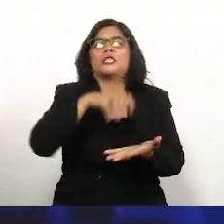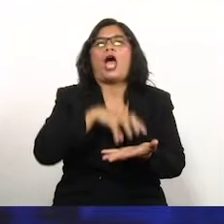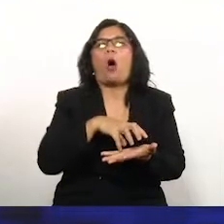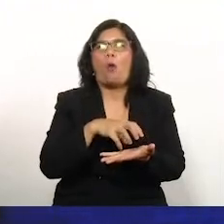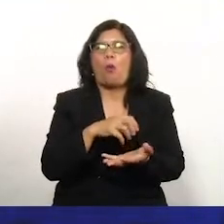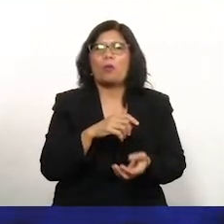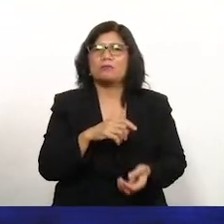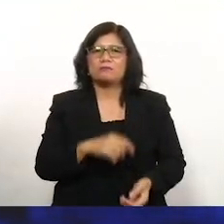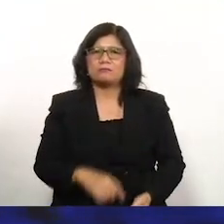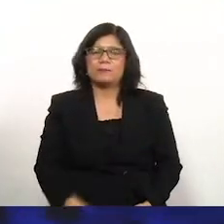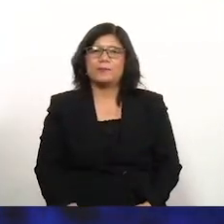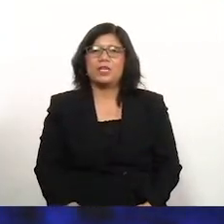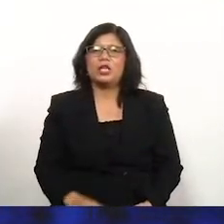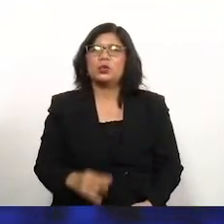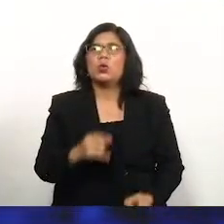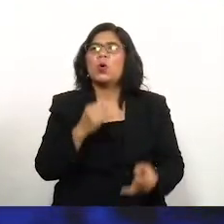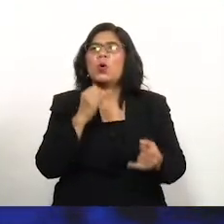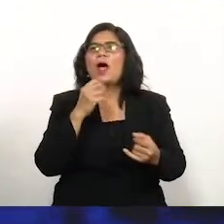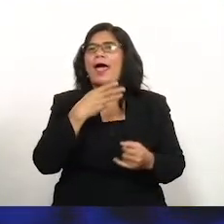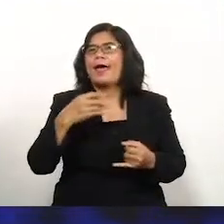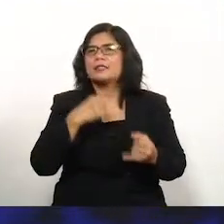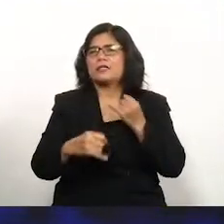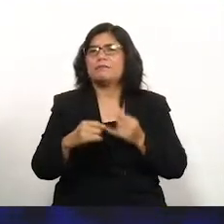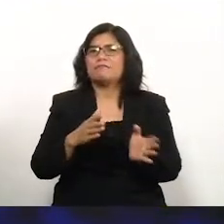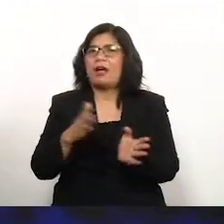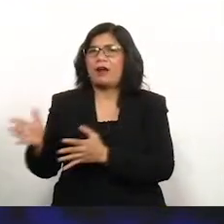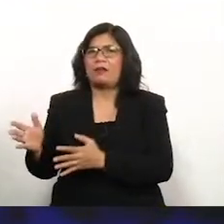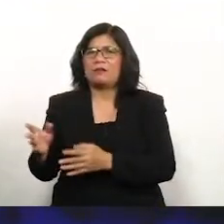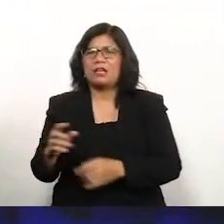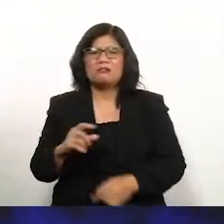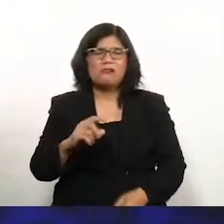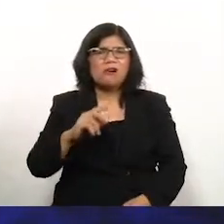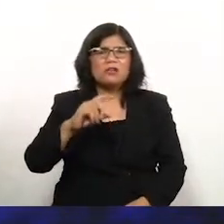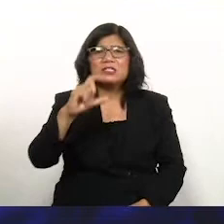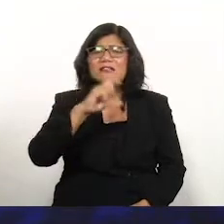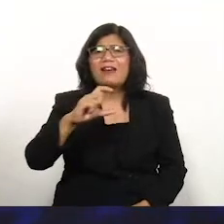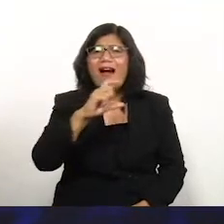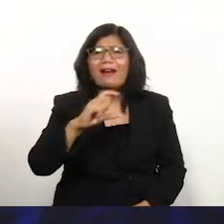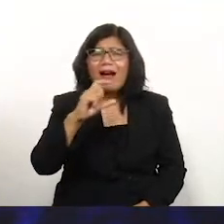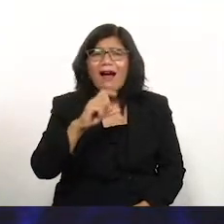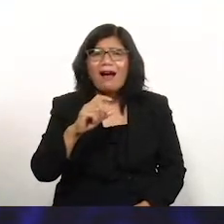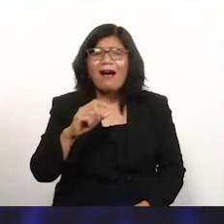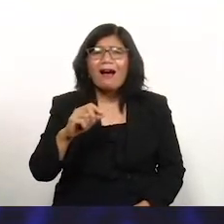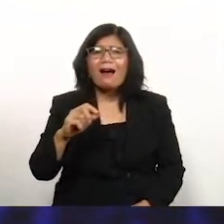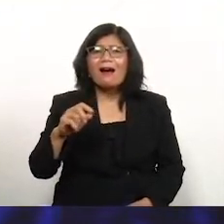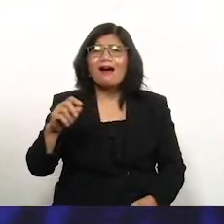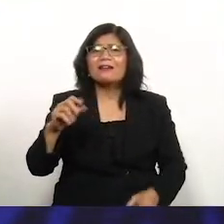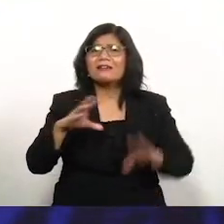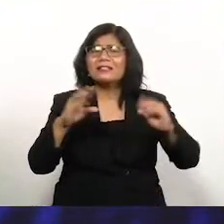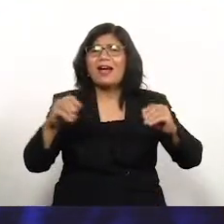Hai dan Untuk itu saya bisa ngerti Hai cara-cara kerja setan kalau nggak tahan dia mendorong